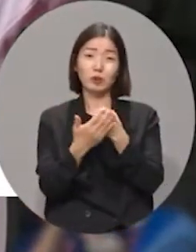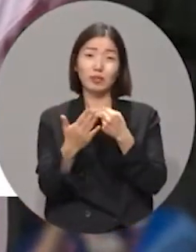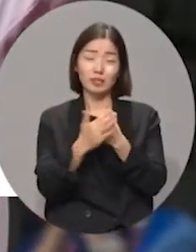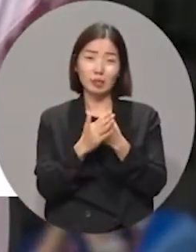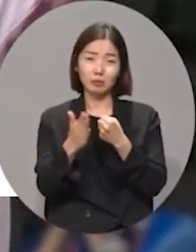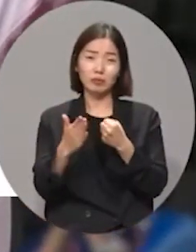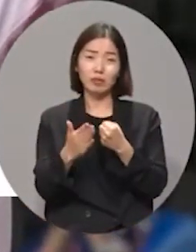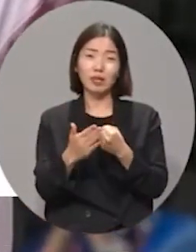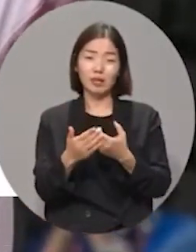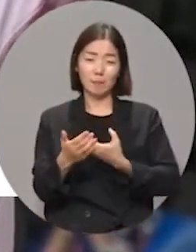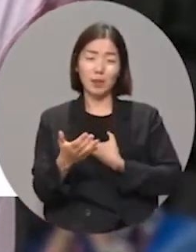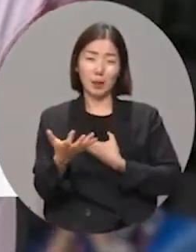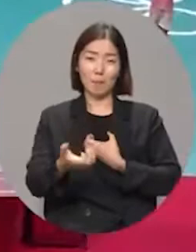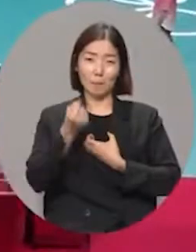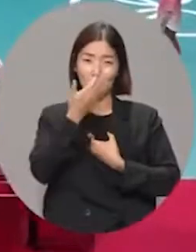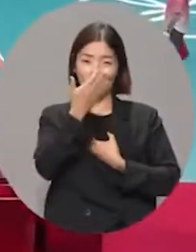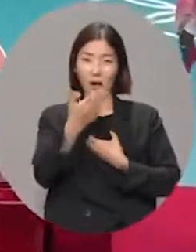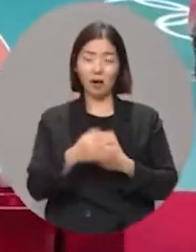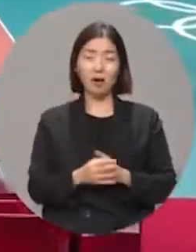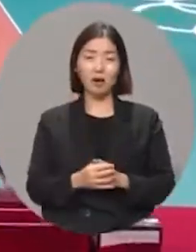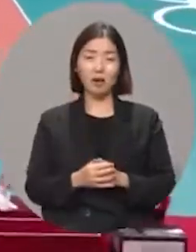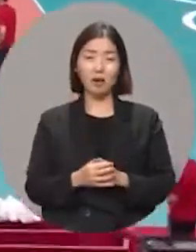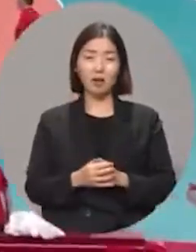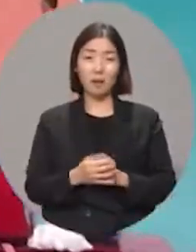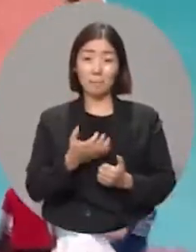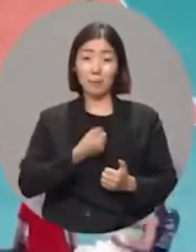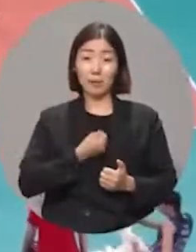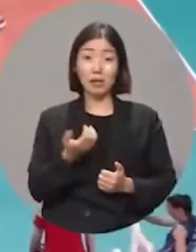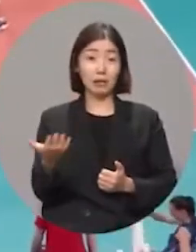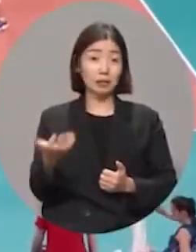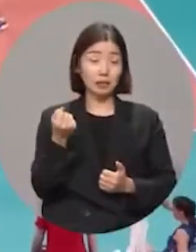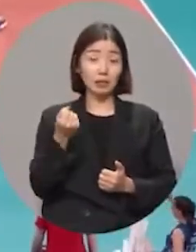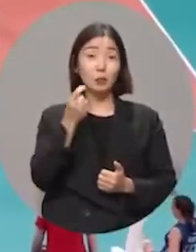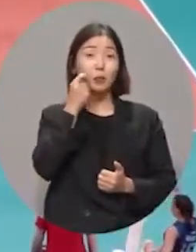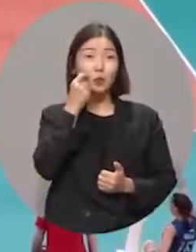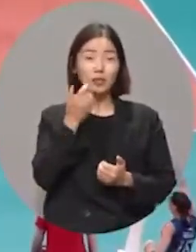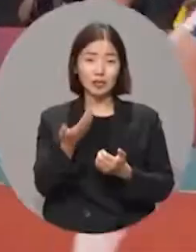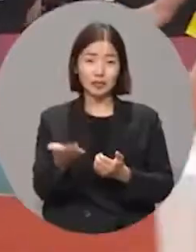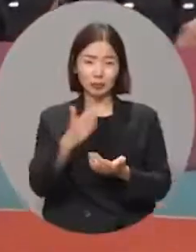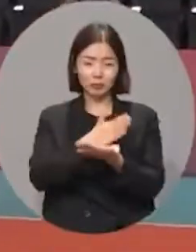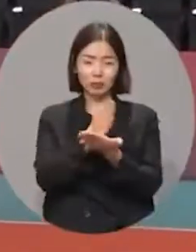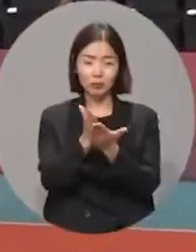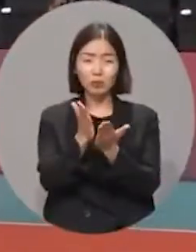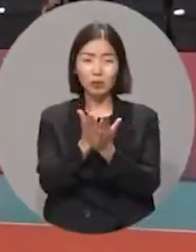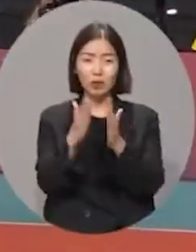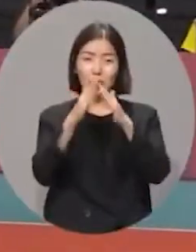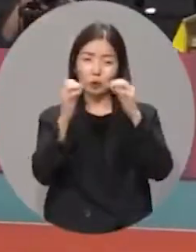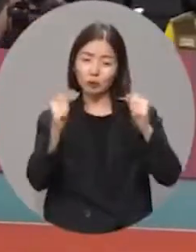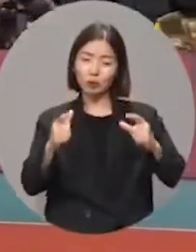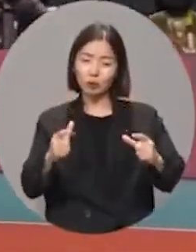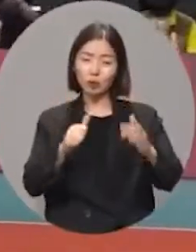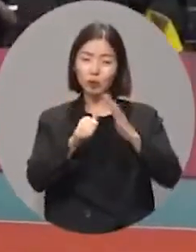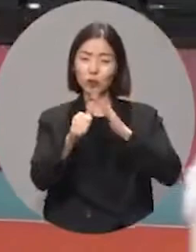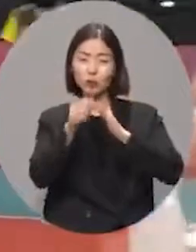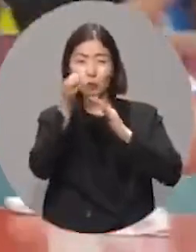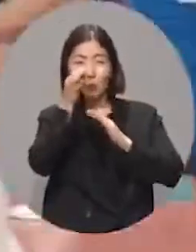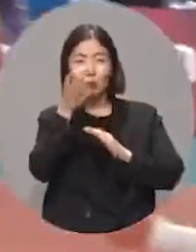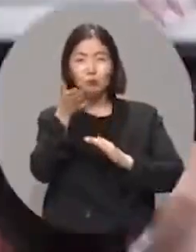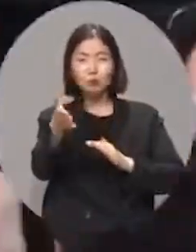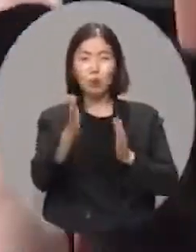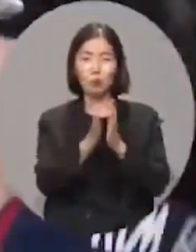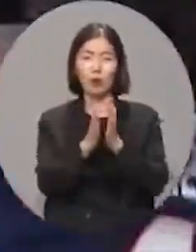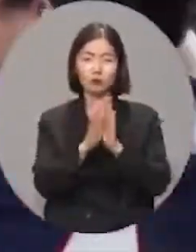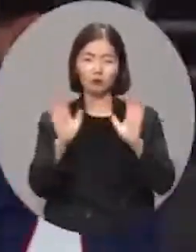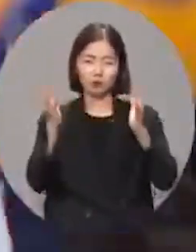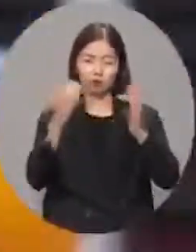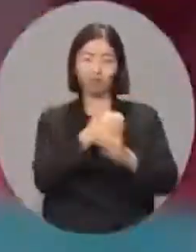값진 동메달을 딸 수 있었습니다. 비록 메달을 따진 못했지만 각 종목에서 전북 선수들이 보여준 활약은 박수